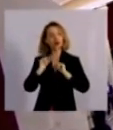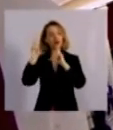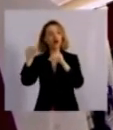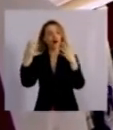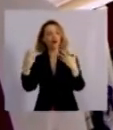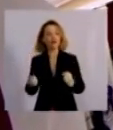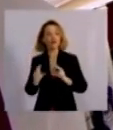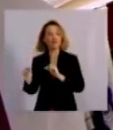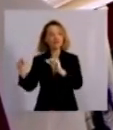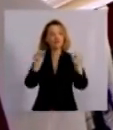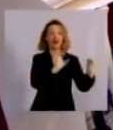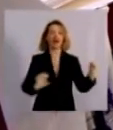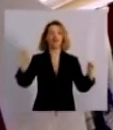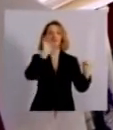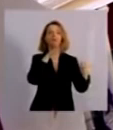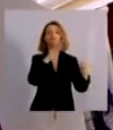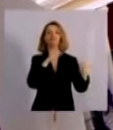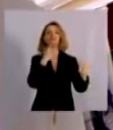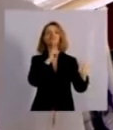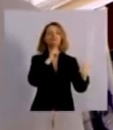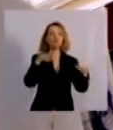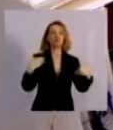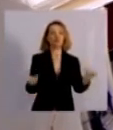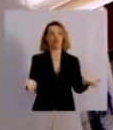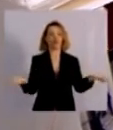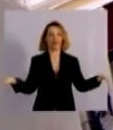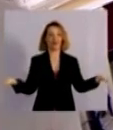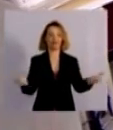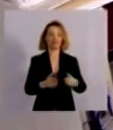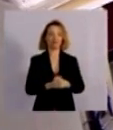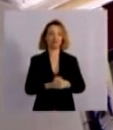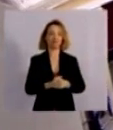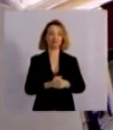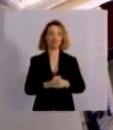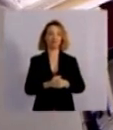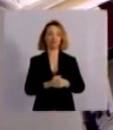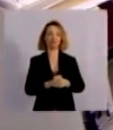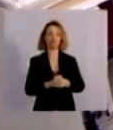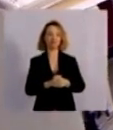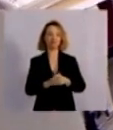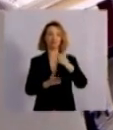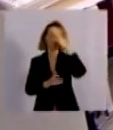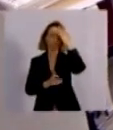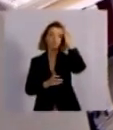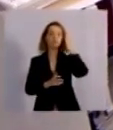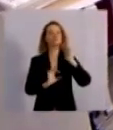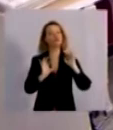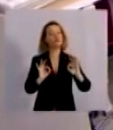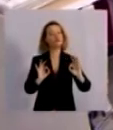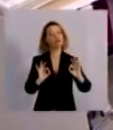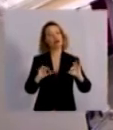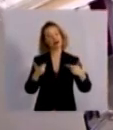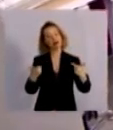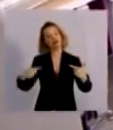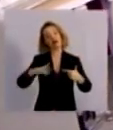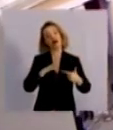μας είναι πολλά περισσότερα από αυτά τα οποία μας χωρίζουν. Και βέβαια η γενιά του Εράσμους, η